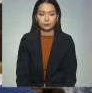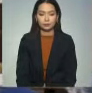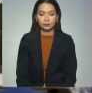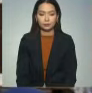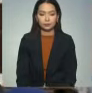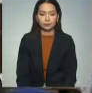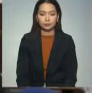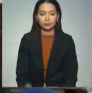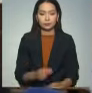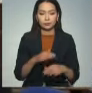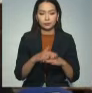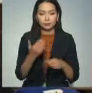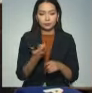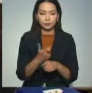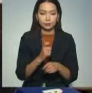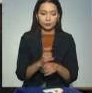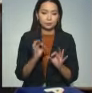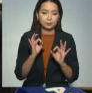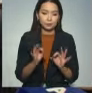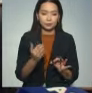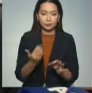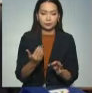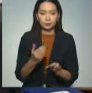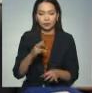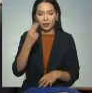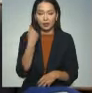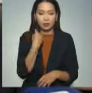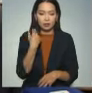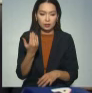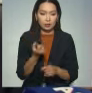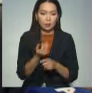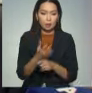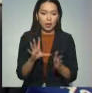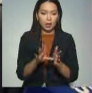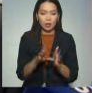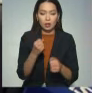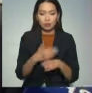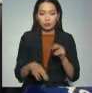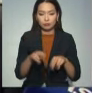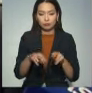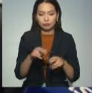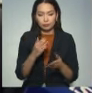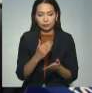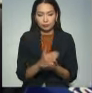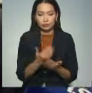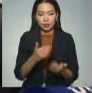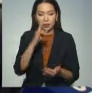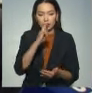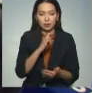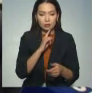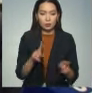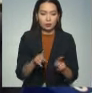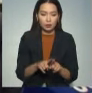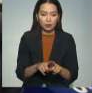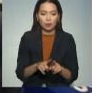Қаржы тұрғысынан қарағанда бұл әлде қайда орынды болады. Мысалы, Ұлыбританияда біз бірнеше атом электр станциясын салып жатырмыз. Сондықтан Қазақстан сияқты